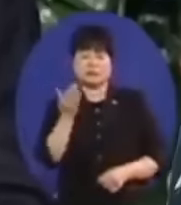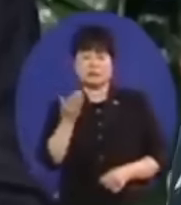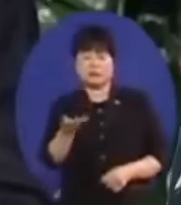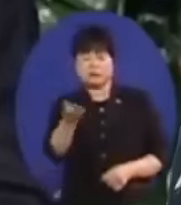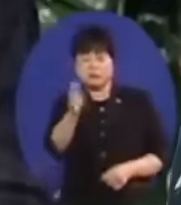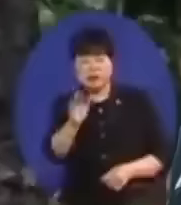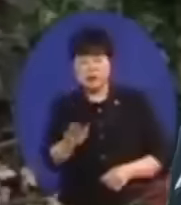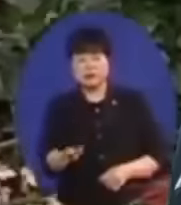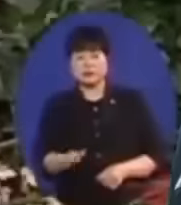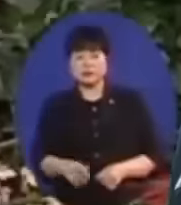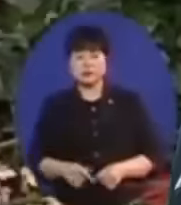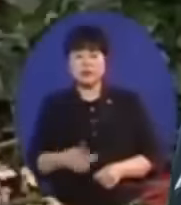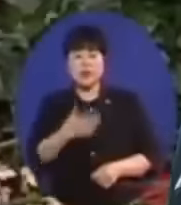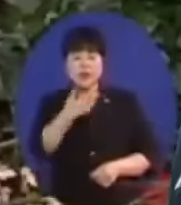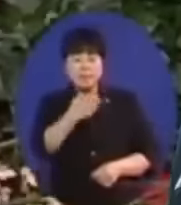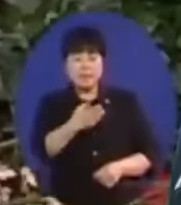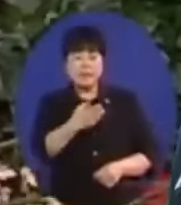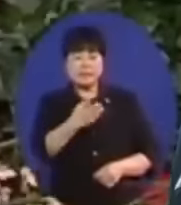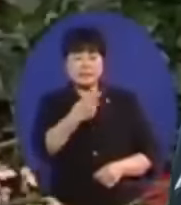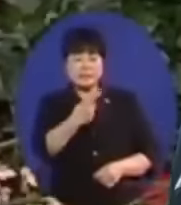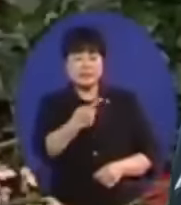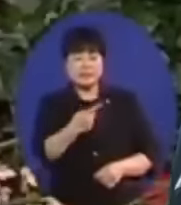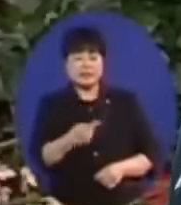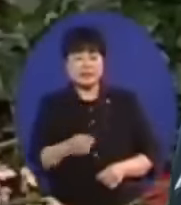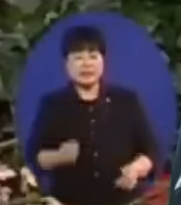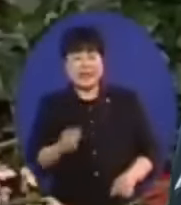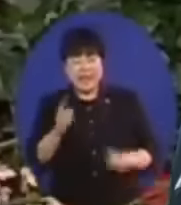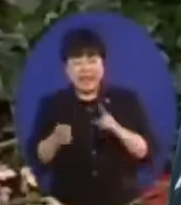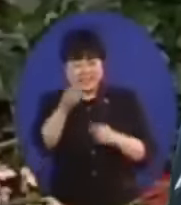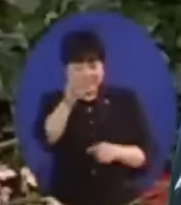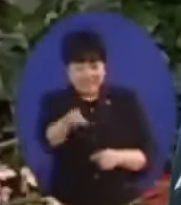그런데 1981년 달라스에서 복음을 전하고